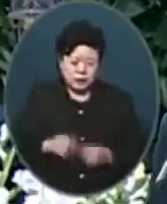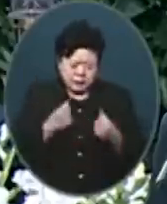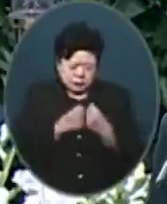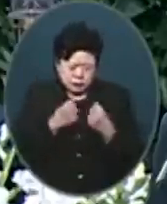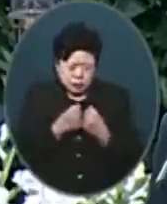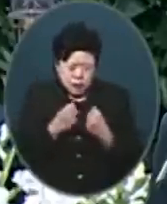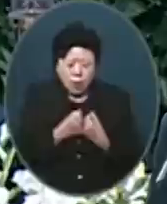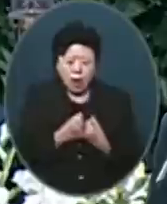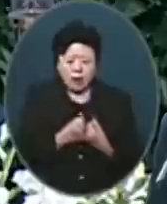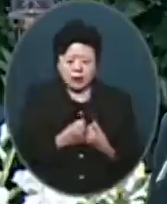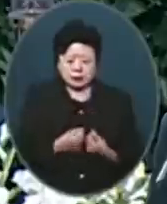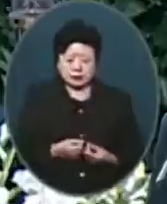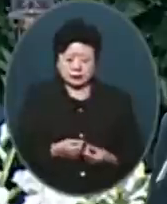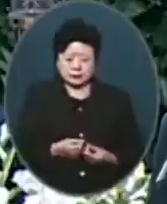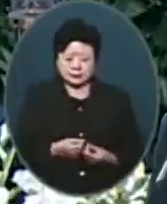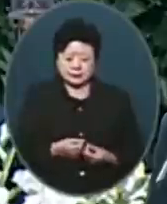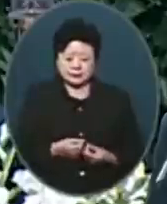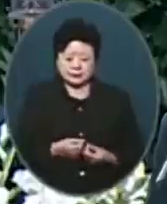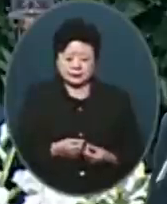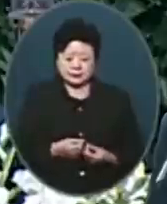싸웁니다.